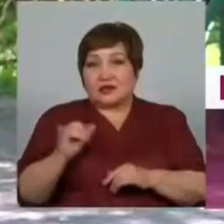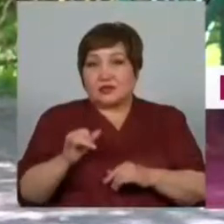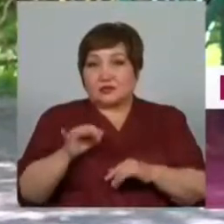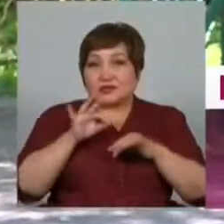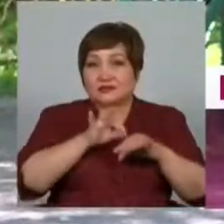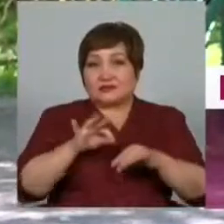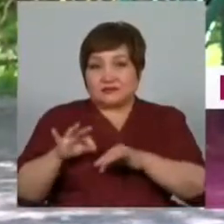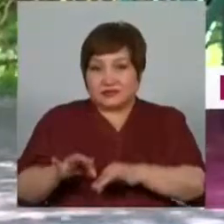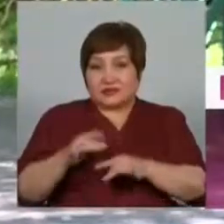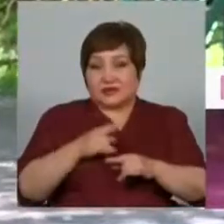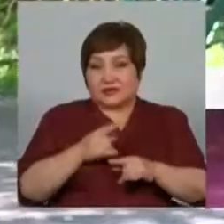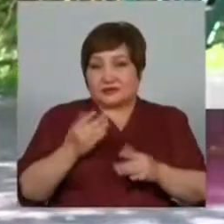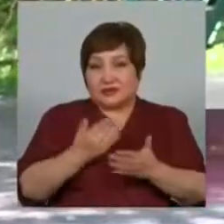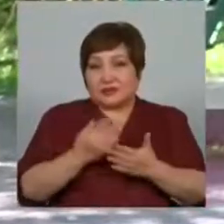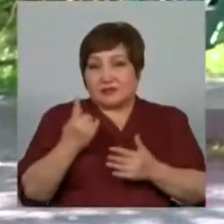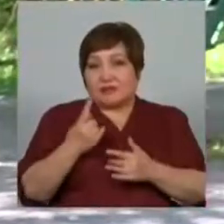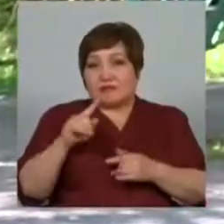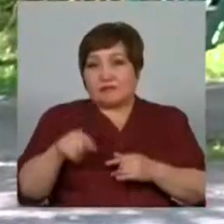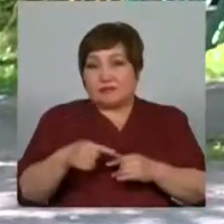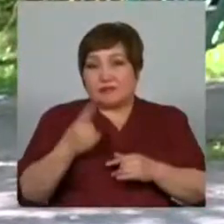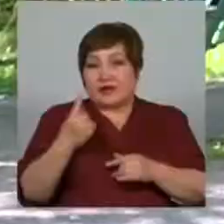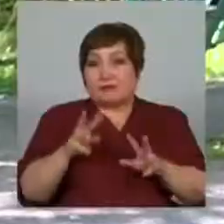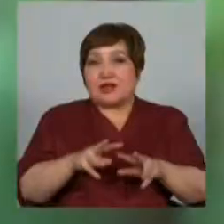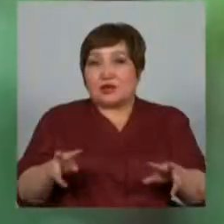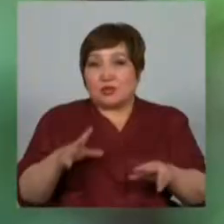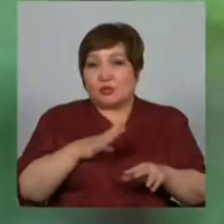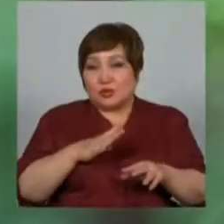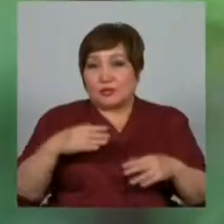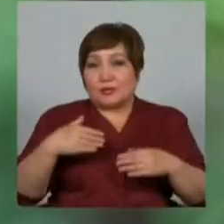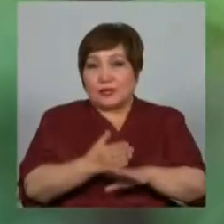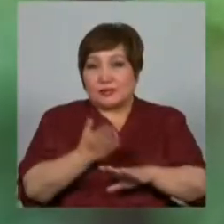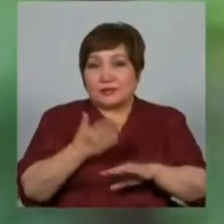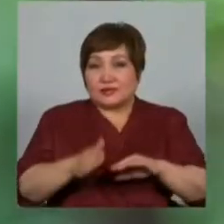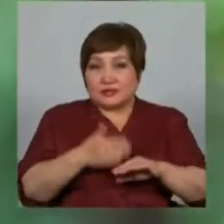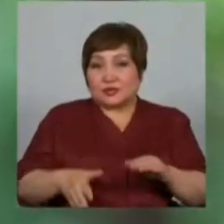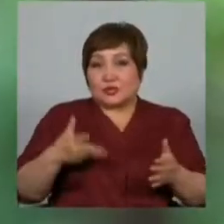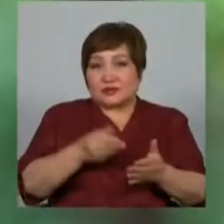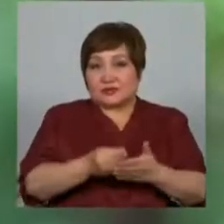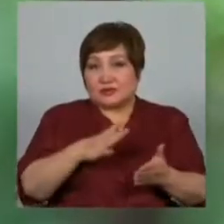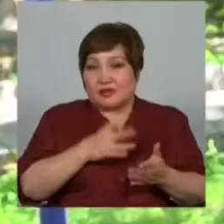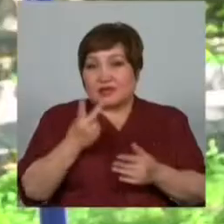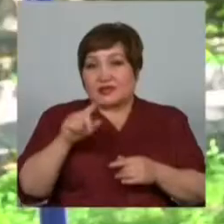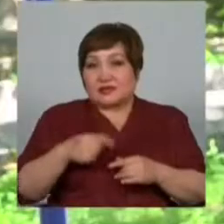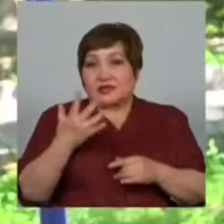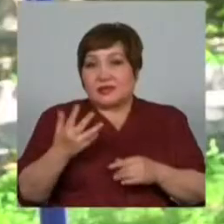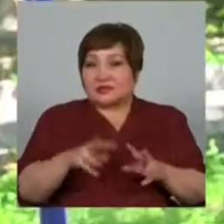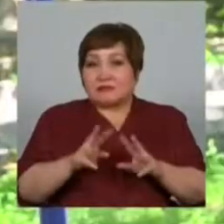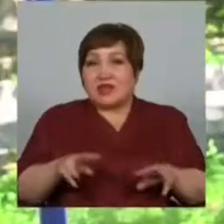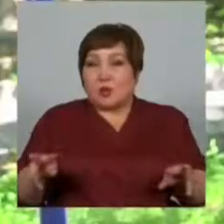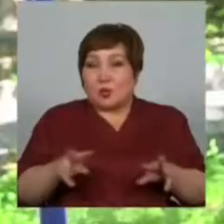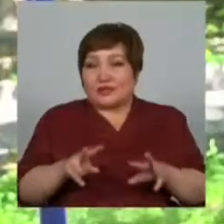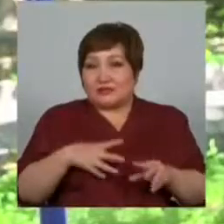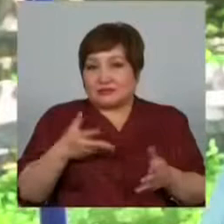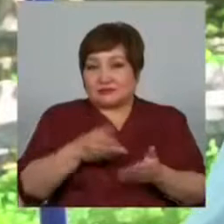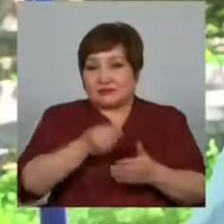хотя бы 1 миллионды болса да бөліп төлесем енді нормально. А 2,5 миллионды мен білмеймін төлеймін деп айта алмаймын. Үй кезекте бармыз